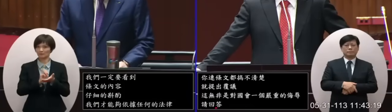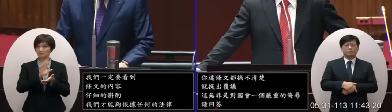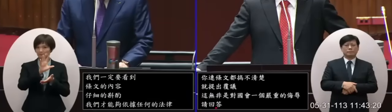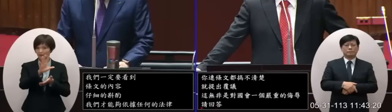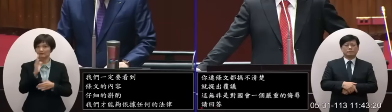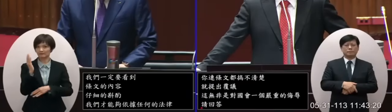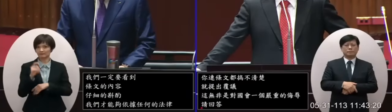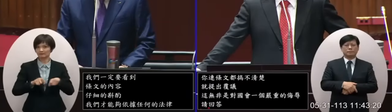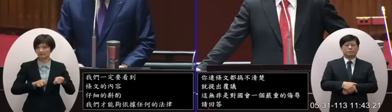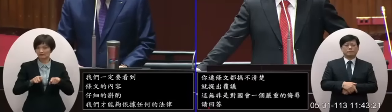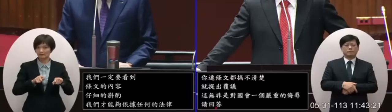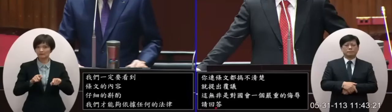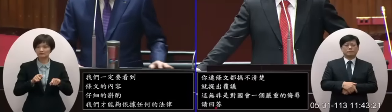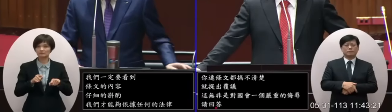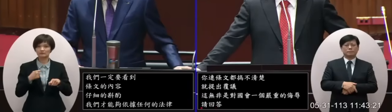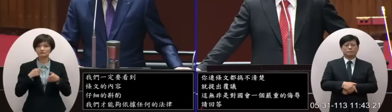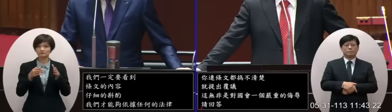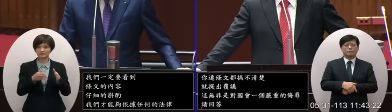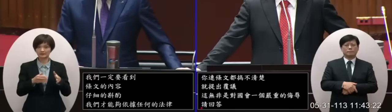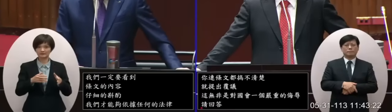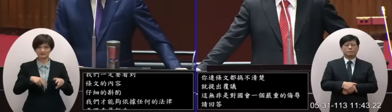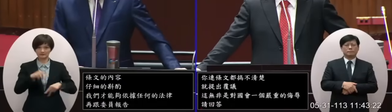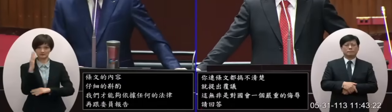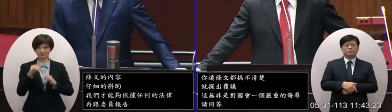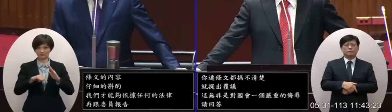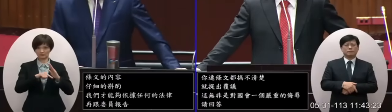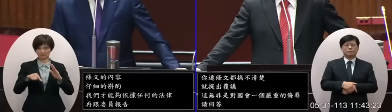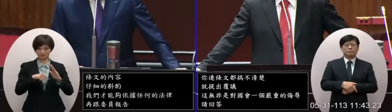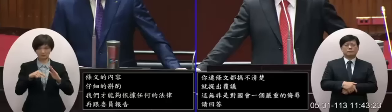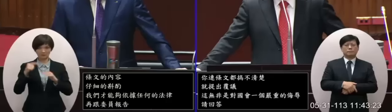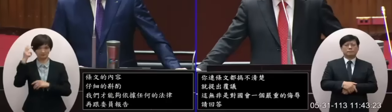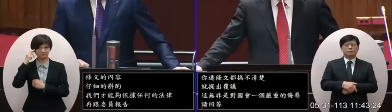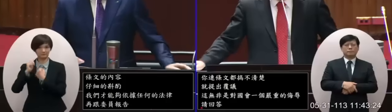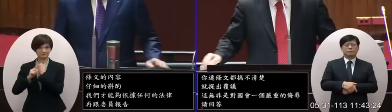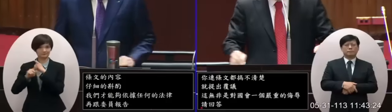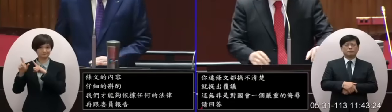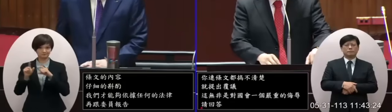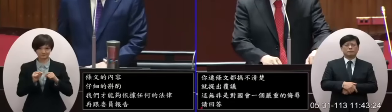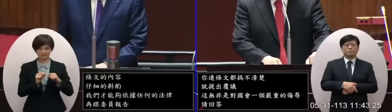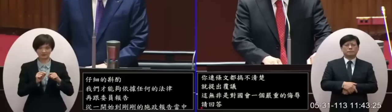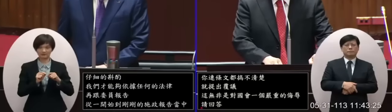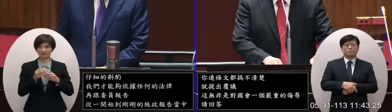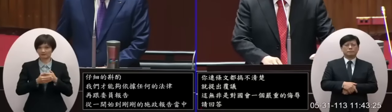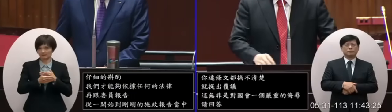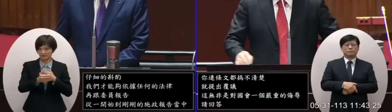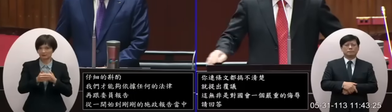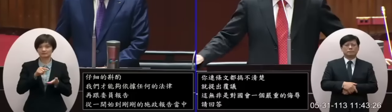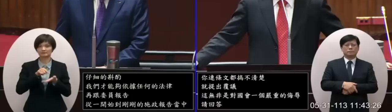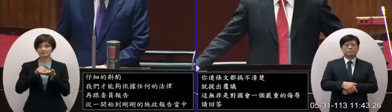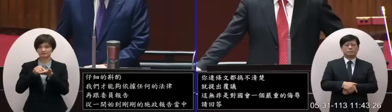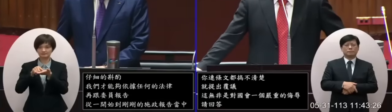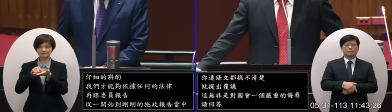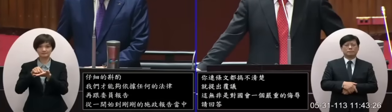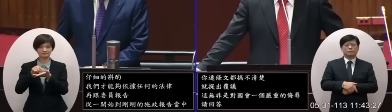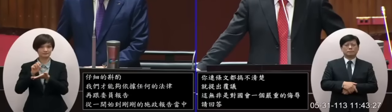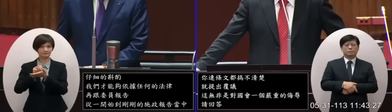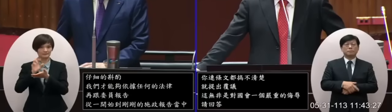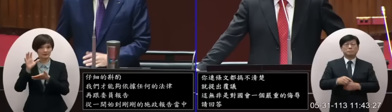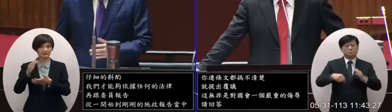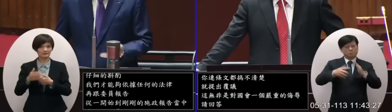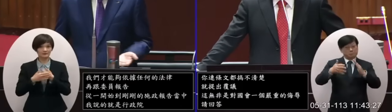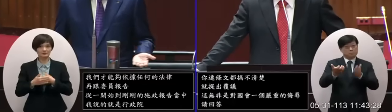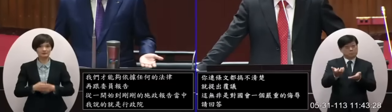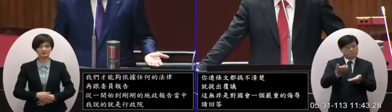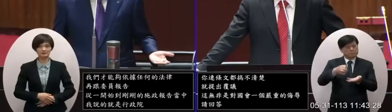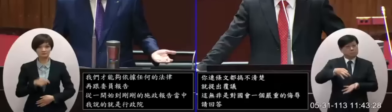就是行政院会依照宪法所定的程序提出救济， 所以 这个救济的方式